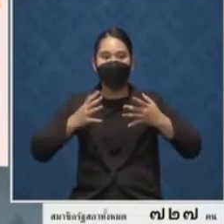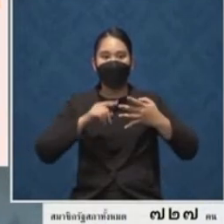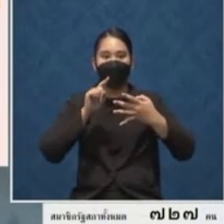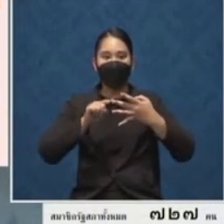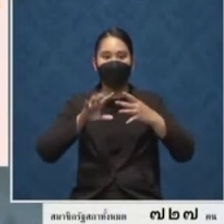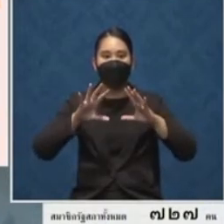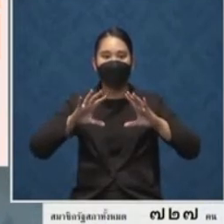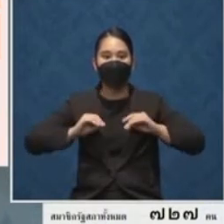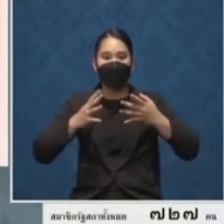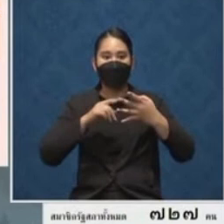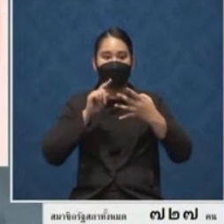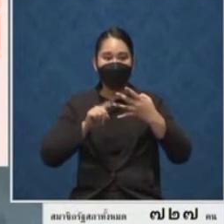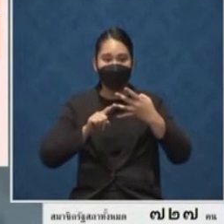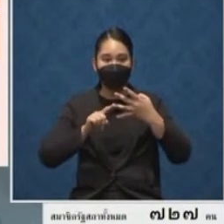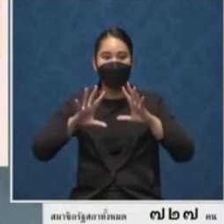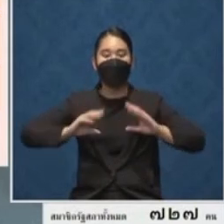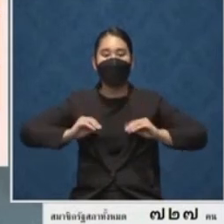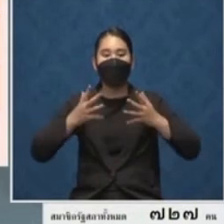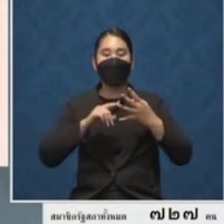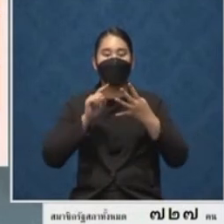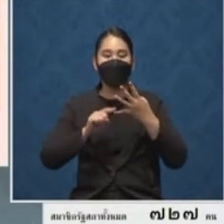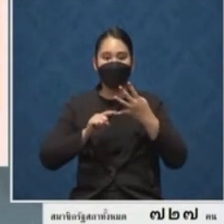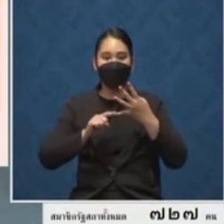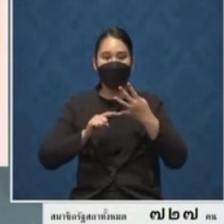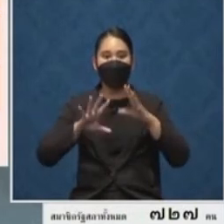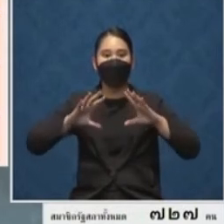ไม่รับหลักการ4ไม่รับหลักการ